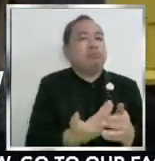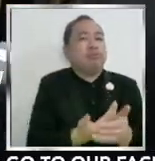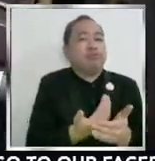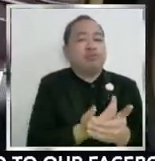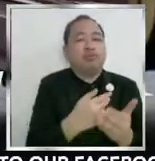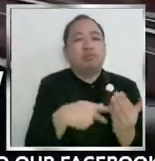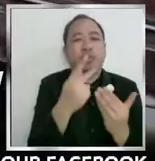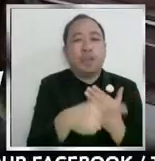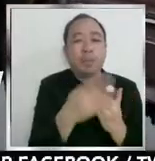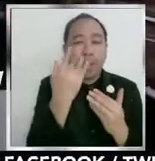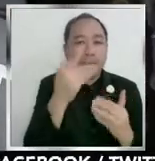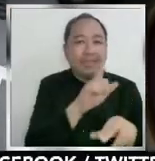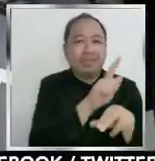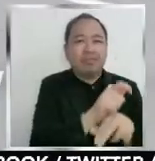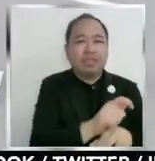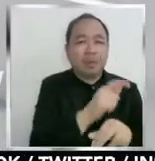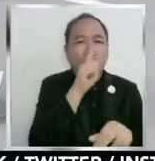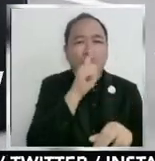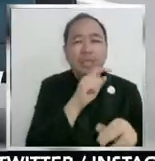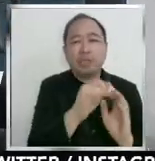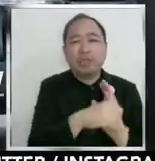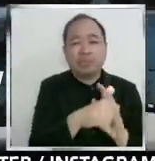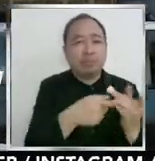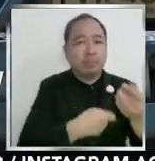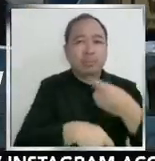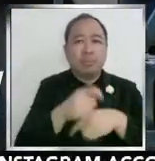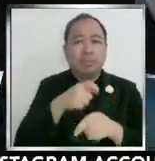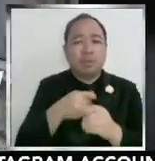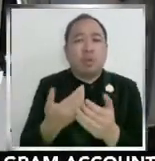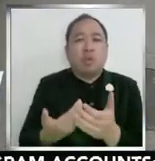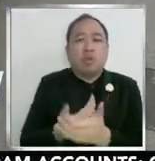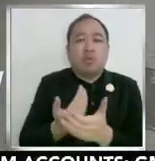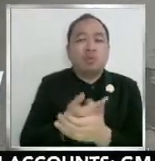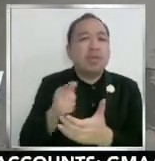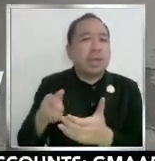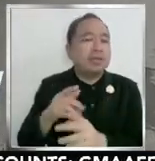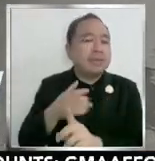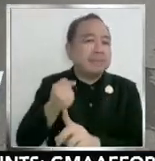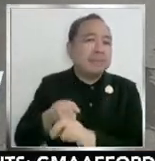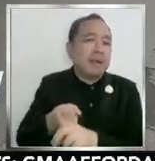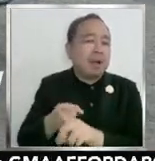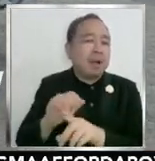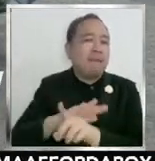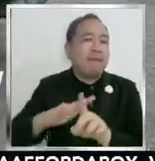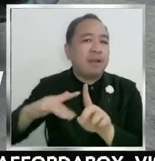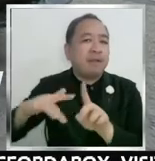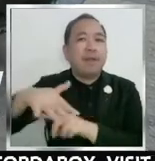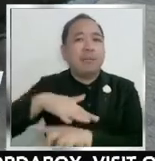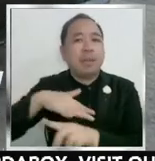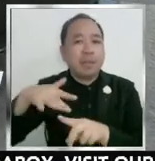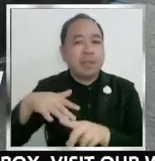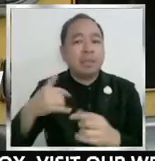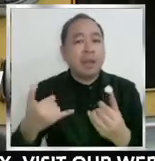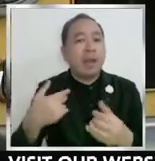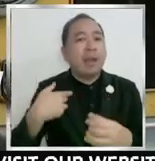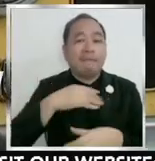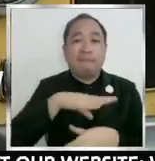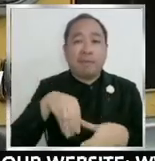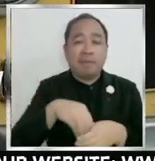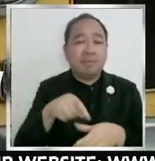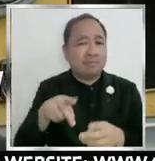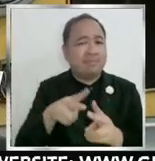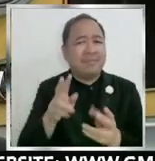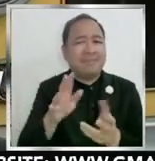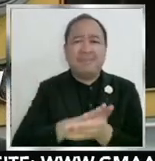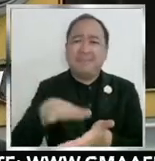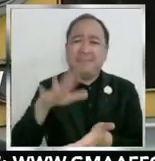tradisyonal na jeepney na mas makabagong modelo na mas mabuti sa kalikasan. Kabilang sa daing ng Manibela, masyado raw itong mahal. Ayon naman